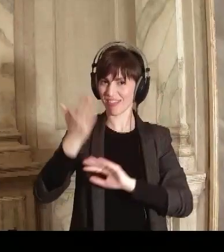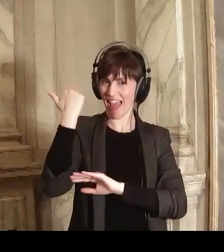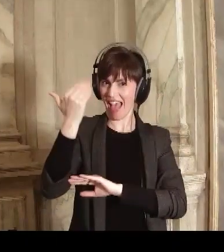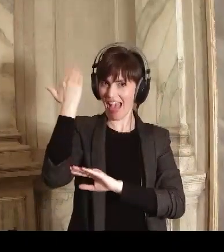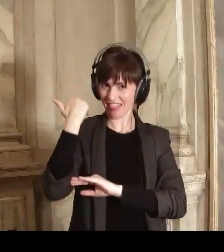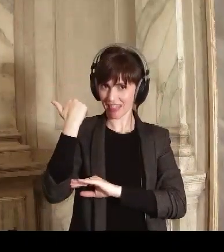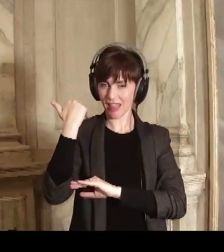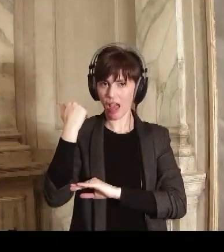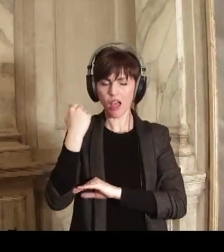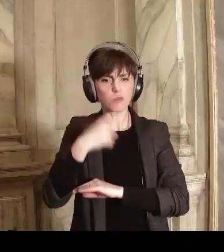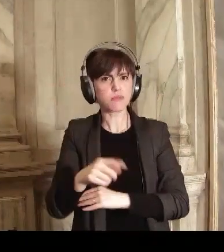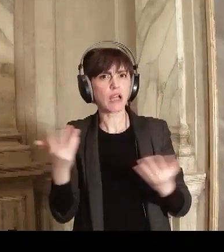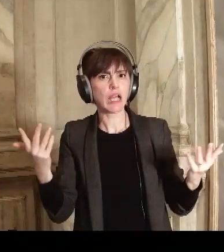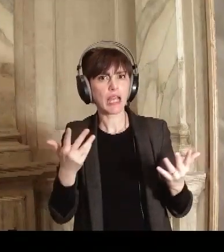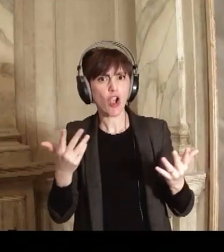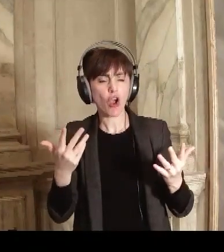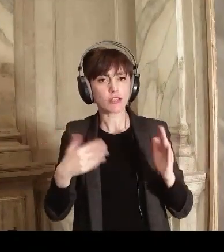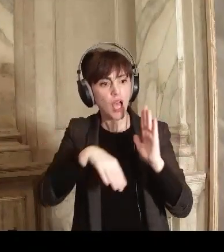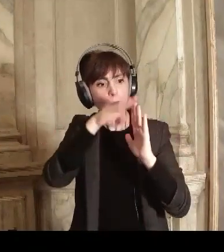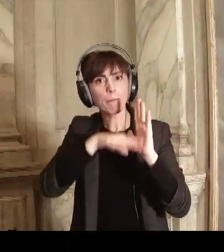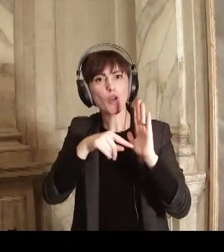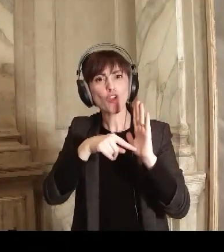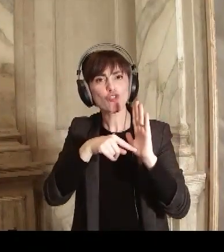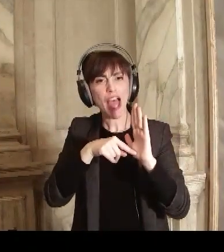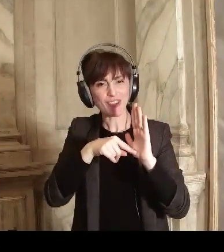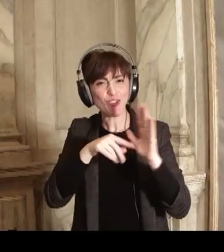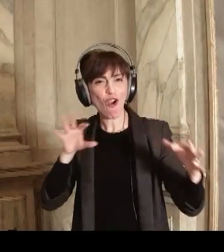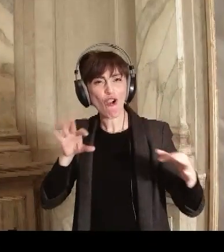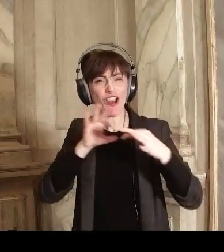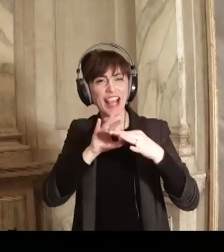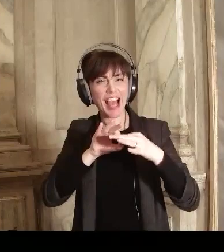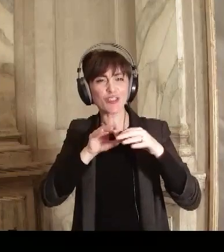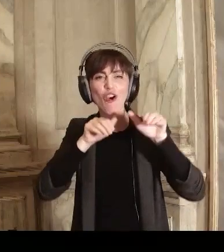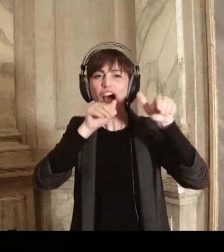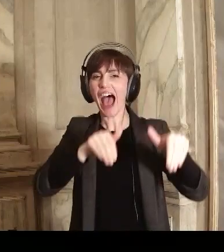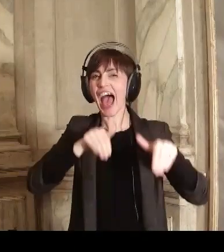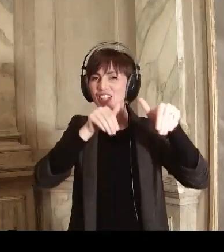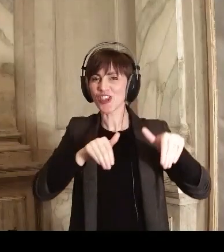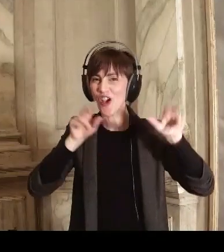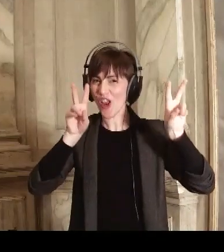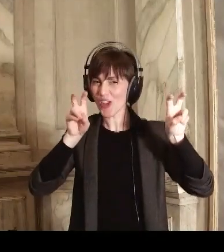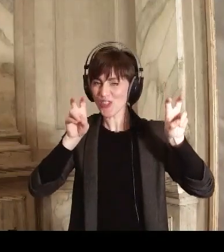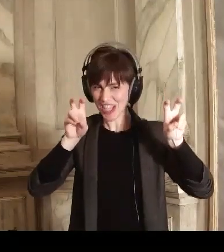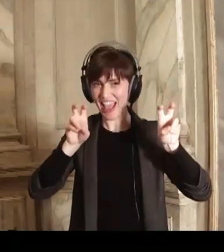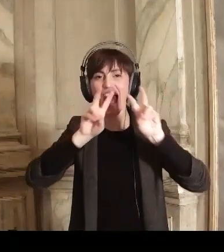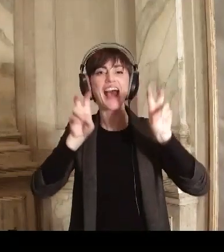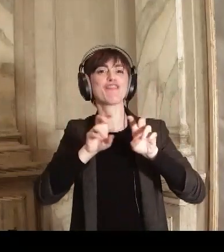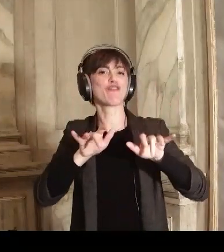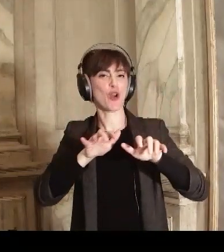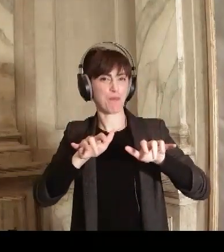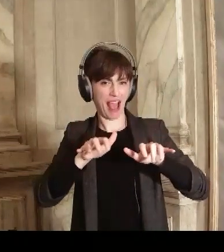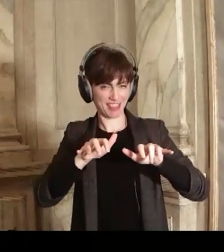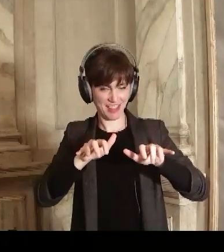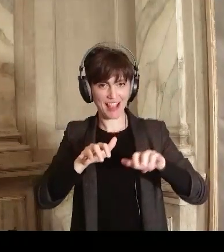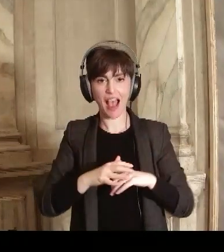parte della nuova tendenza di archeologia informatica, media archeology. E Miller Packett presenta la